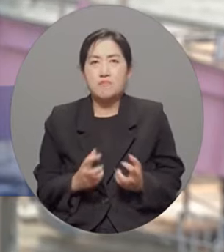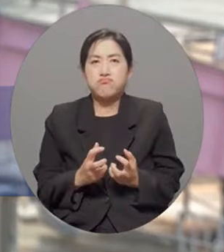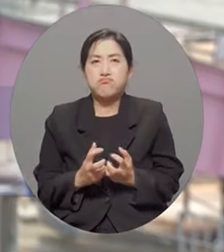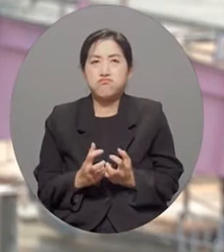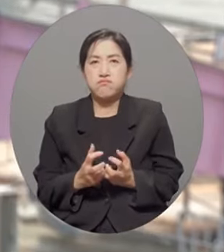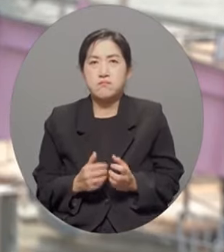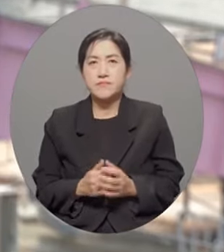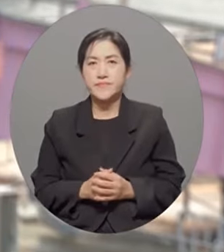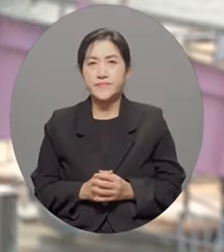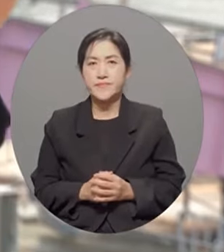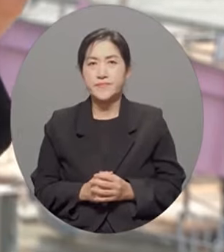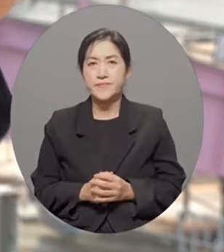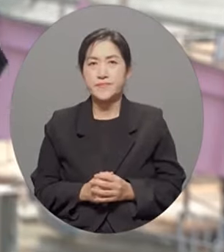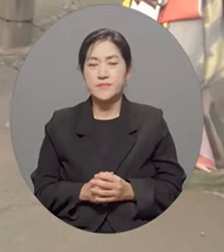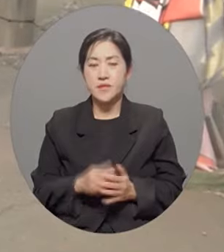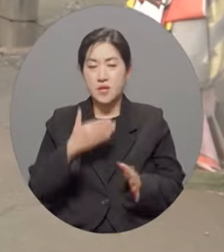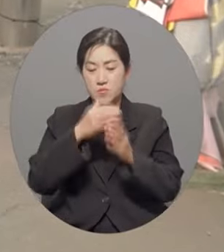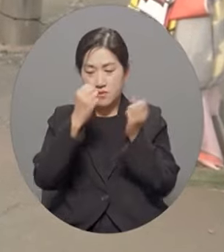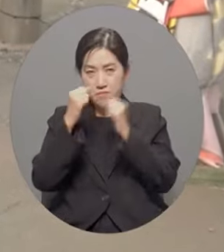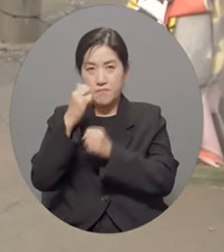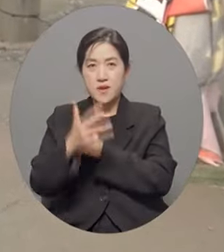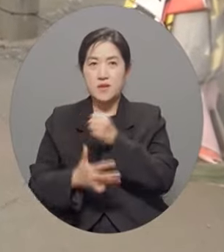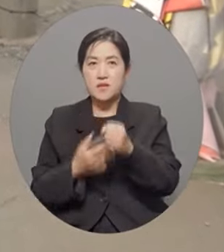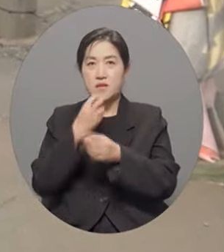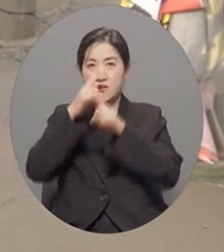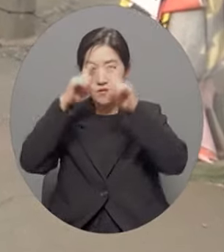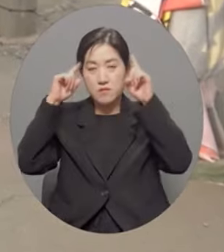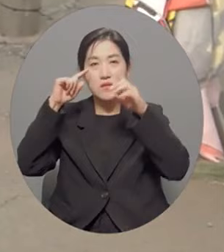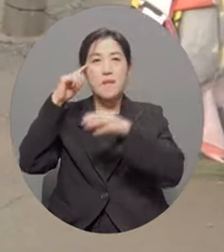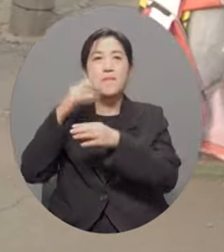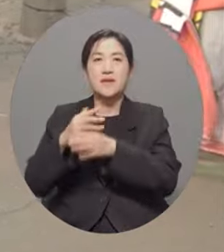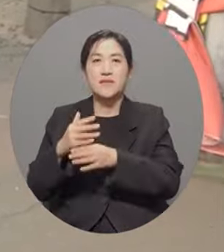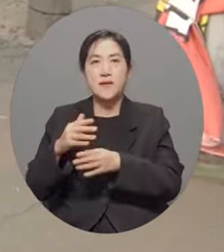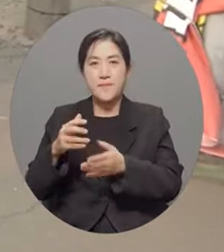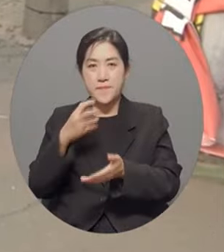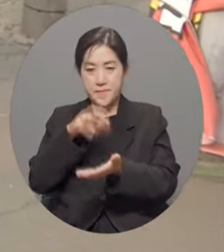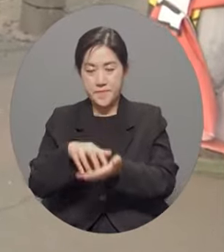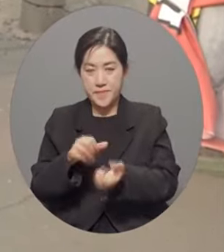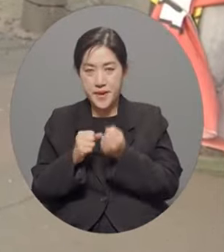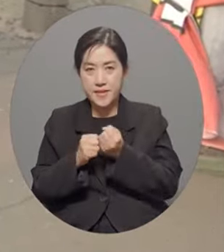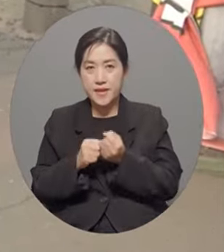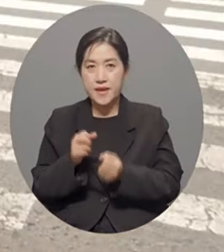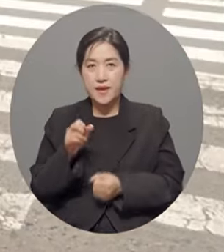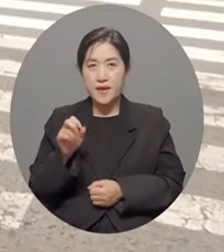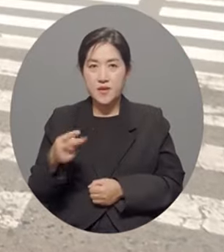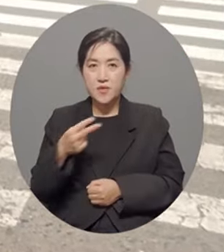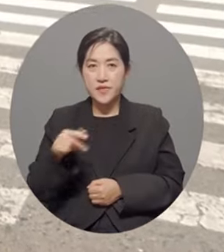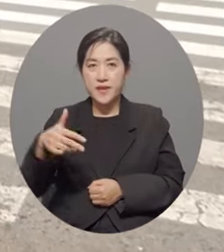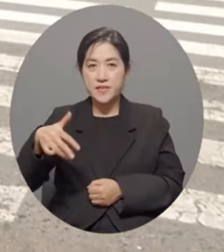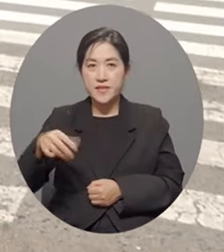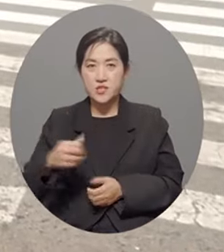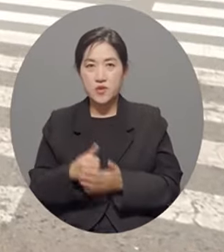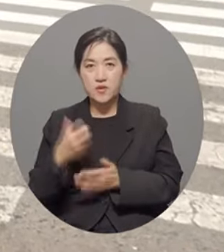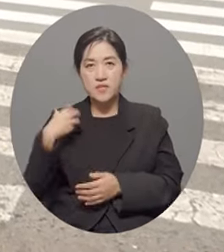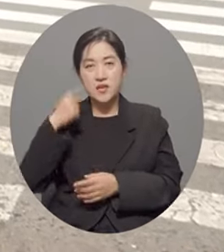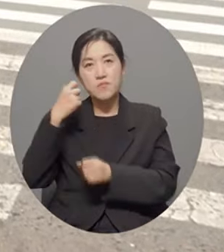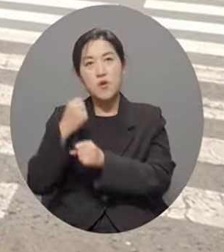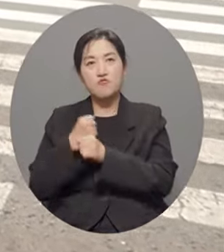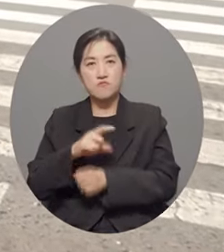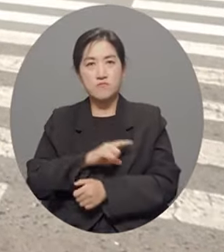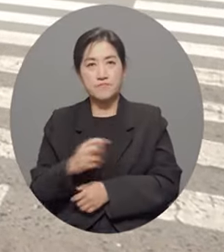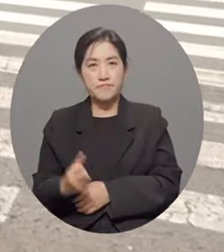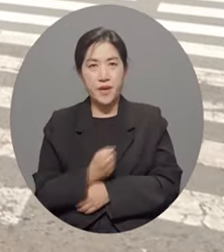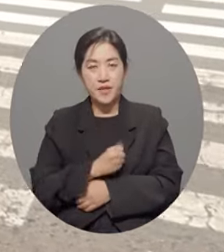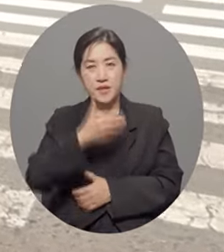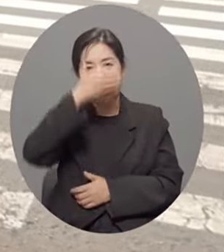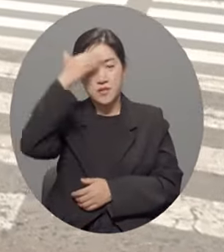굳어가지고 탈북 8년 만에 서울대 박사 학위를 받았고 현대제철 책임연구원이라는 명찰을 달았습니다.